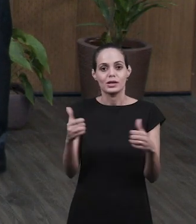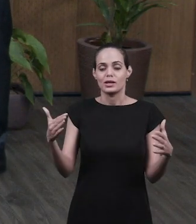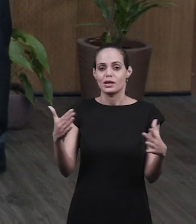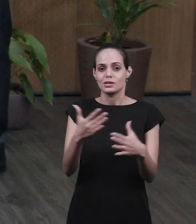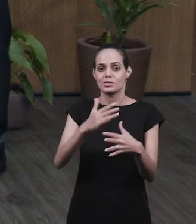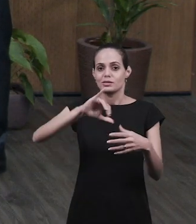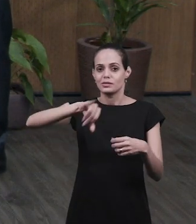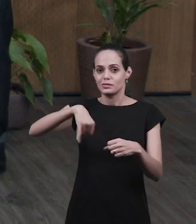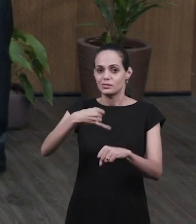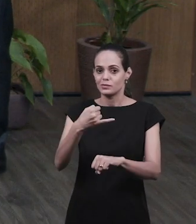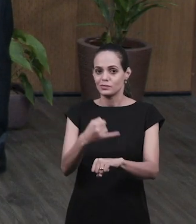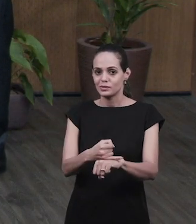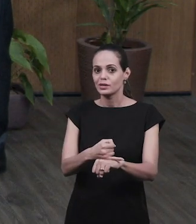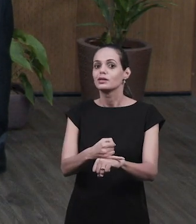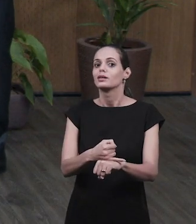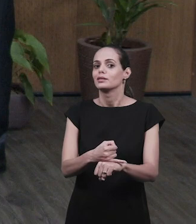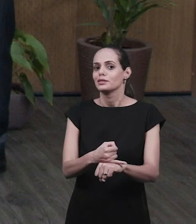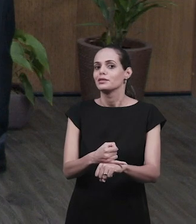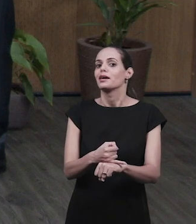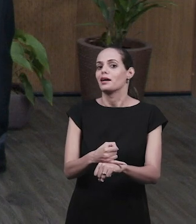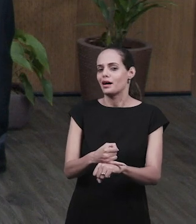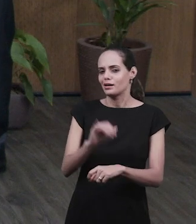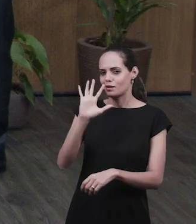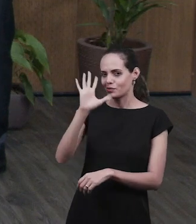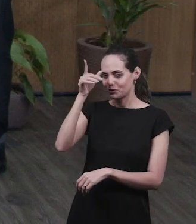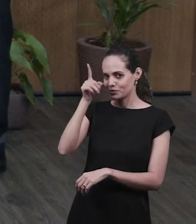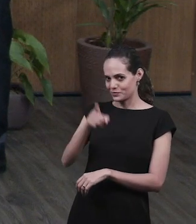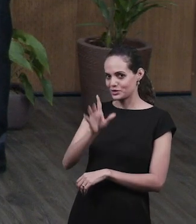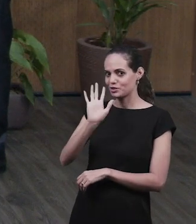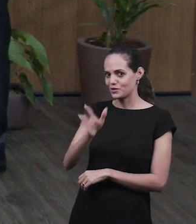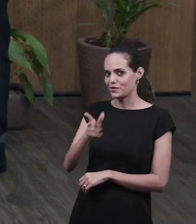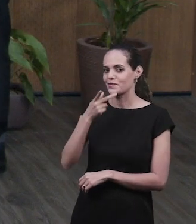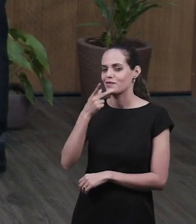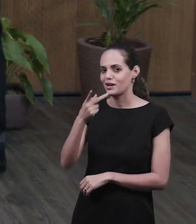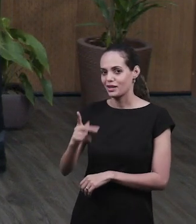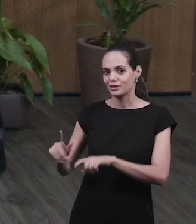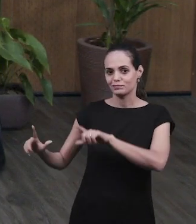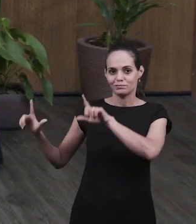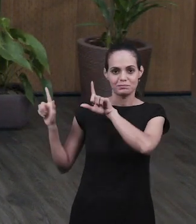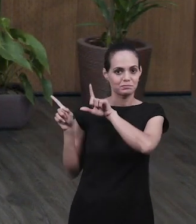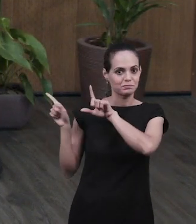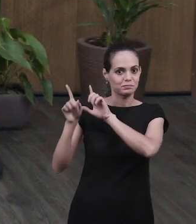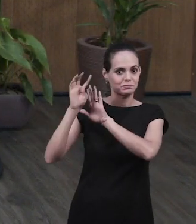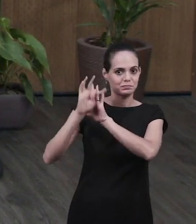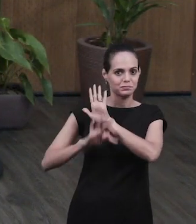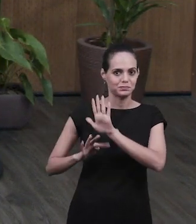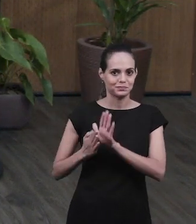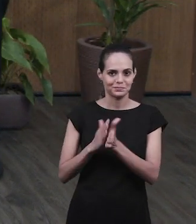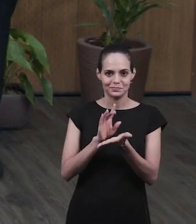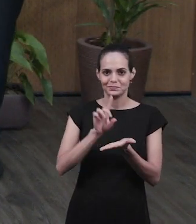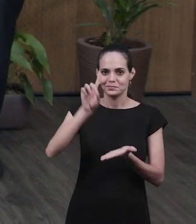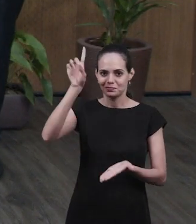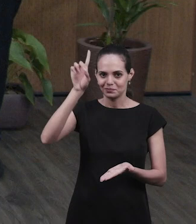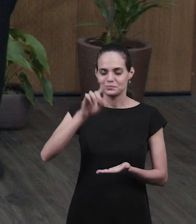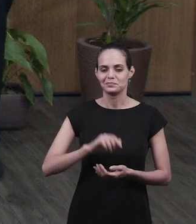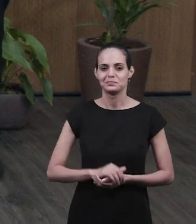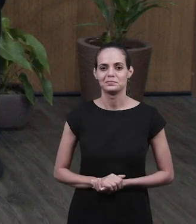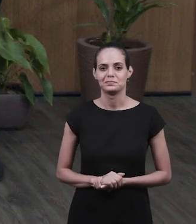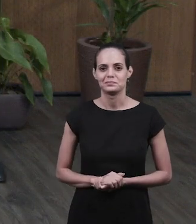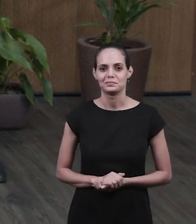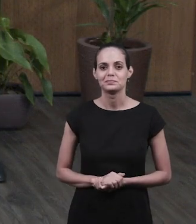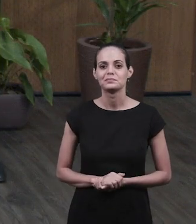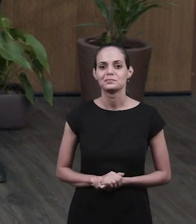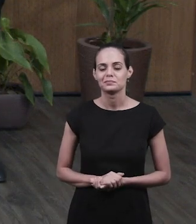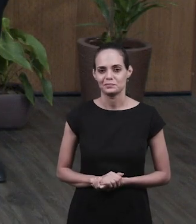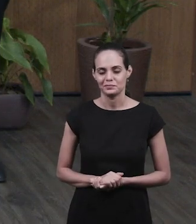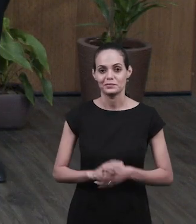même lieu, là, dans la ville de Jérusalem. Et c'est là que se passe ce que vous allez commenter ici, c'est le texte